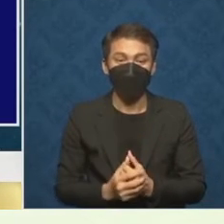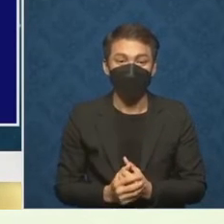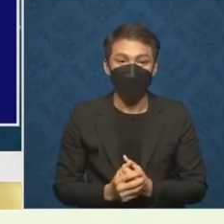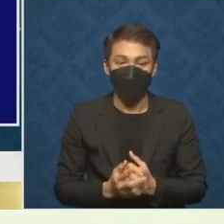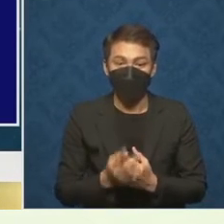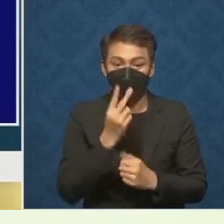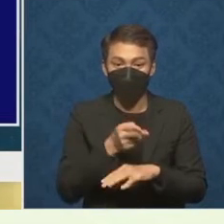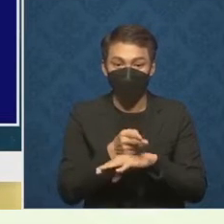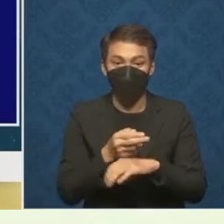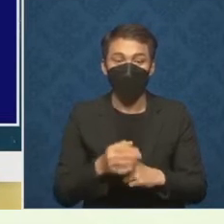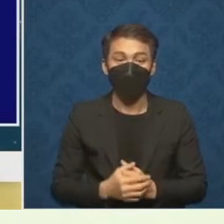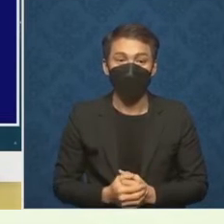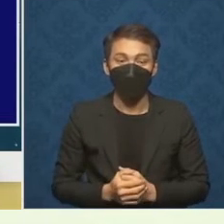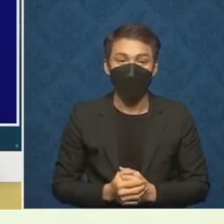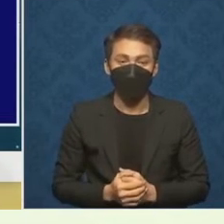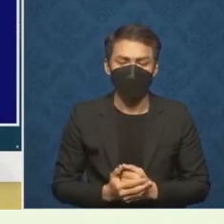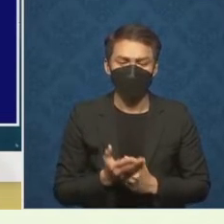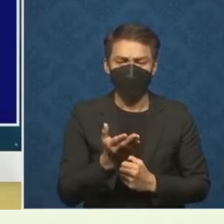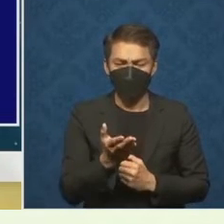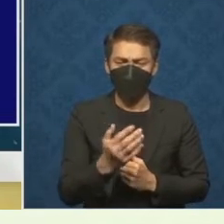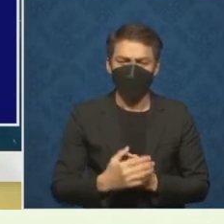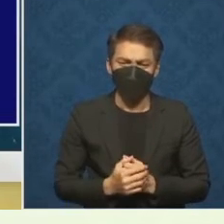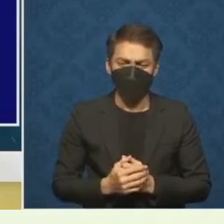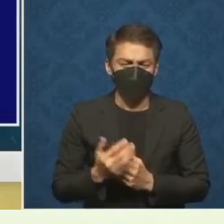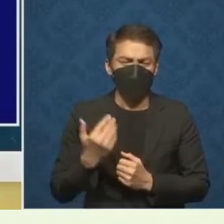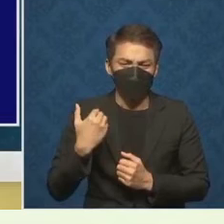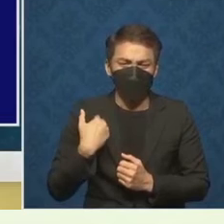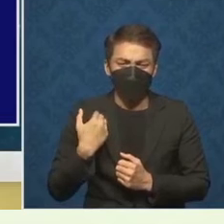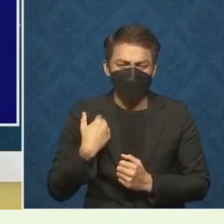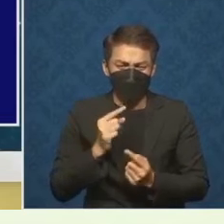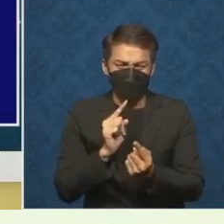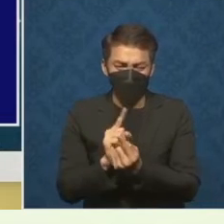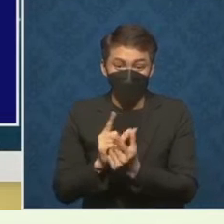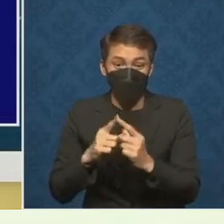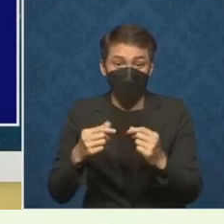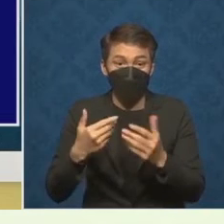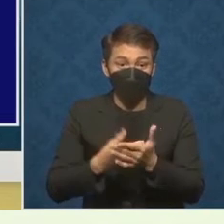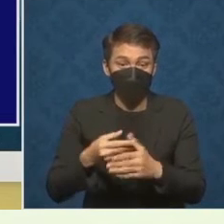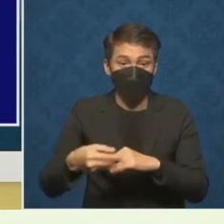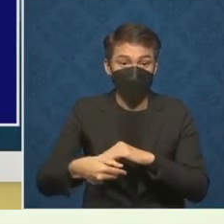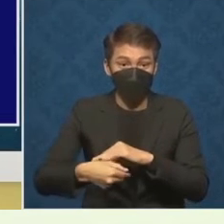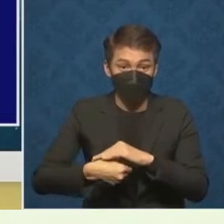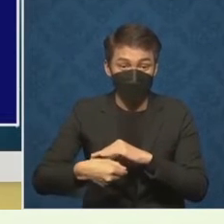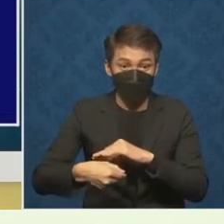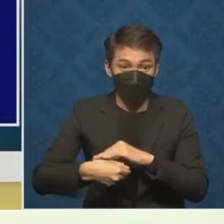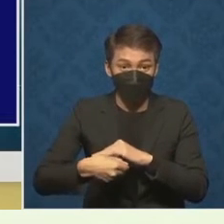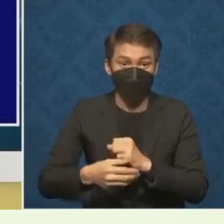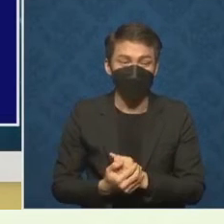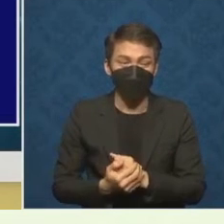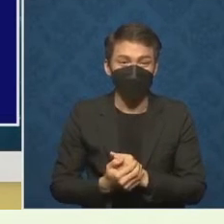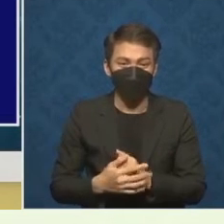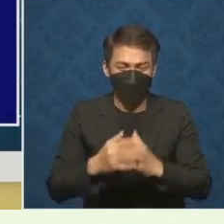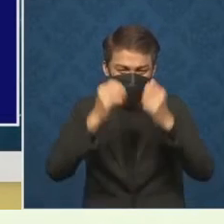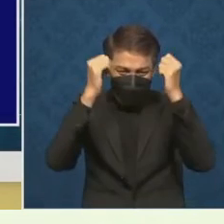น้องครับพี่เห็นว่าตอนนี้มันมีเรื่องการจ่ายเงิน อันนี้ต้องสั่งถามต้องคลุมหน้านะครับ น้องได้